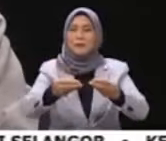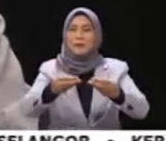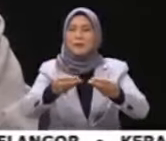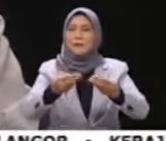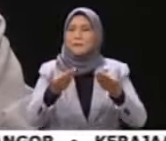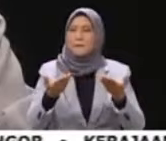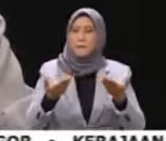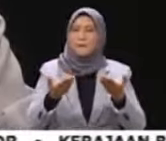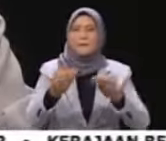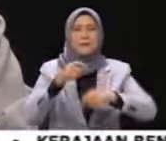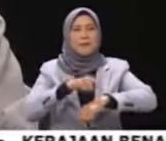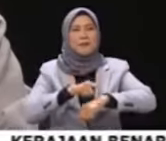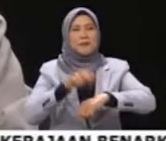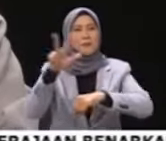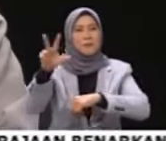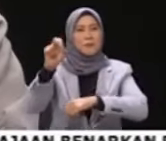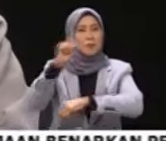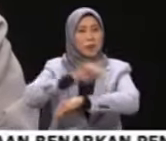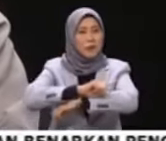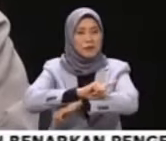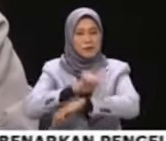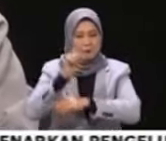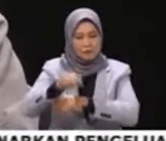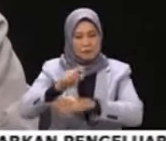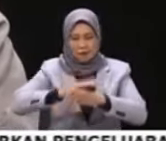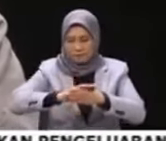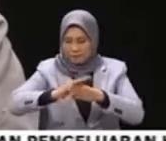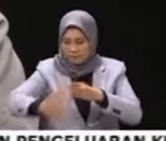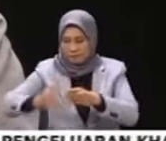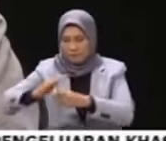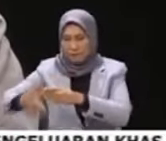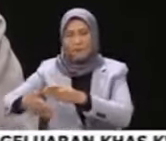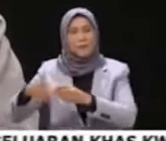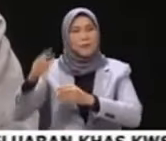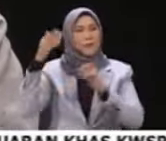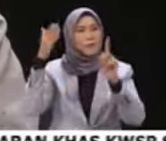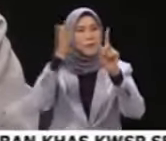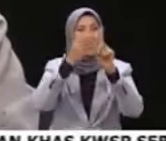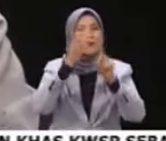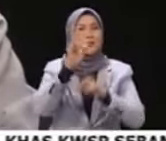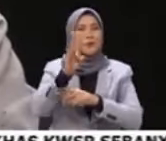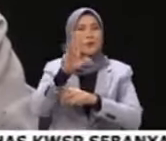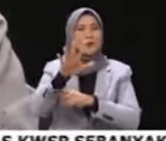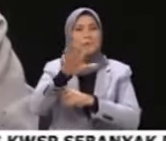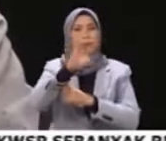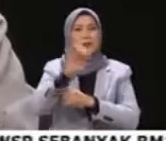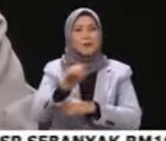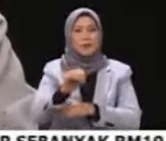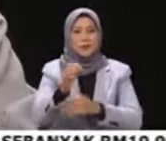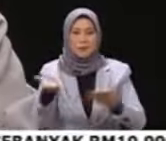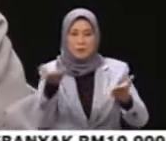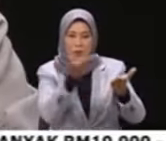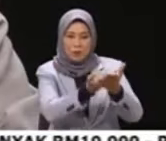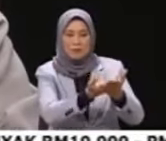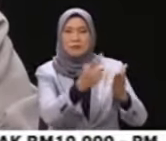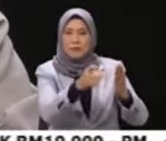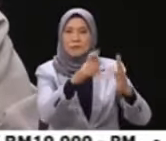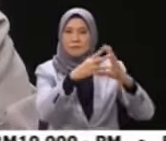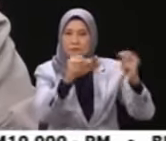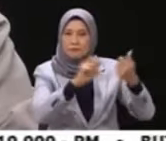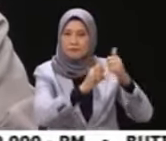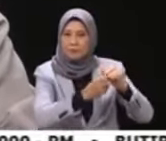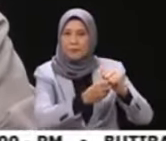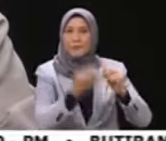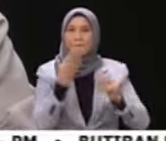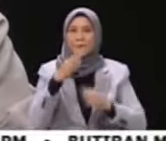dalam 30 hari untuk diselesaikan. Target dia 75% daripada permohonan itu dapat diselesaikan,